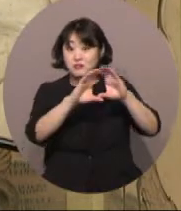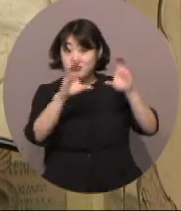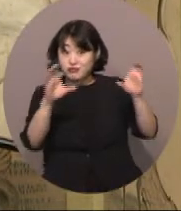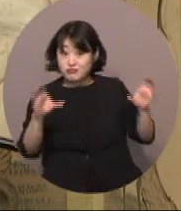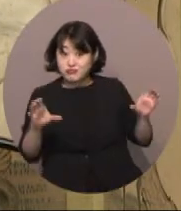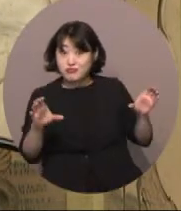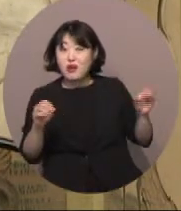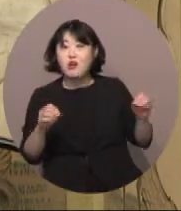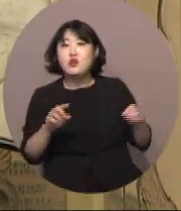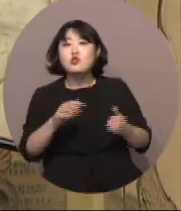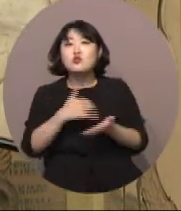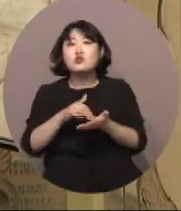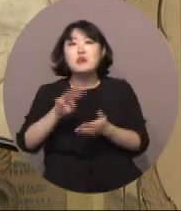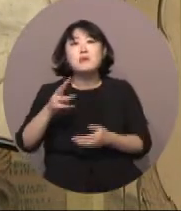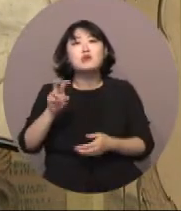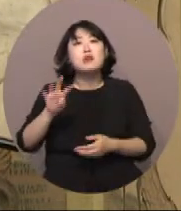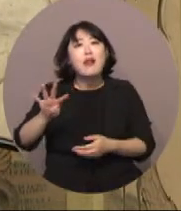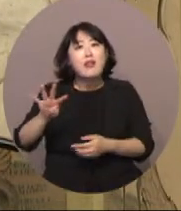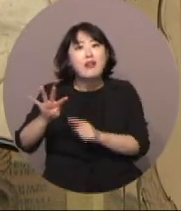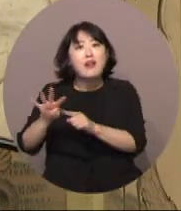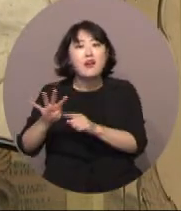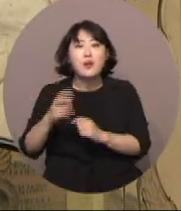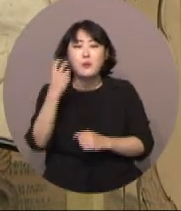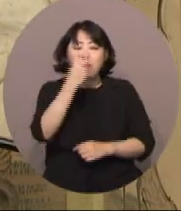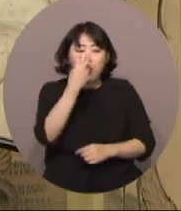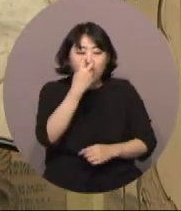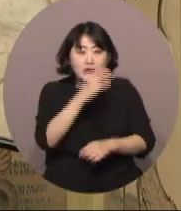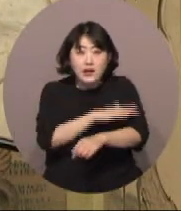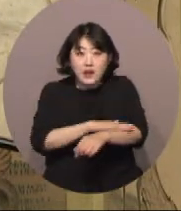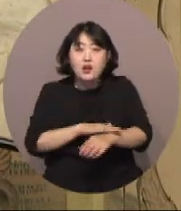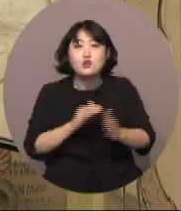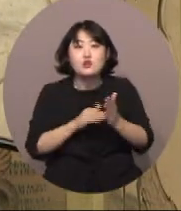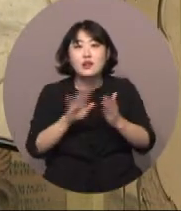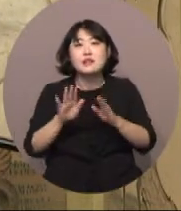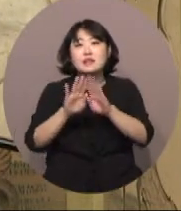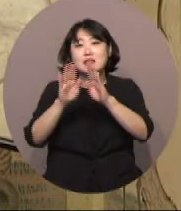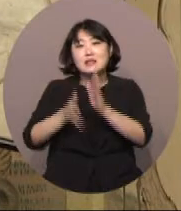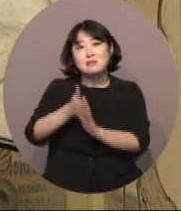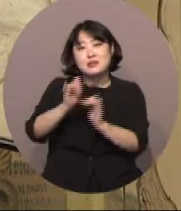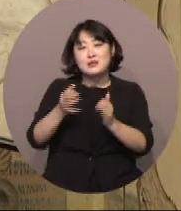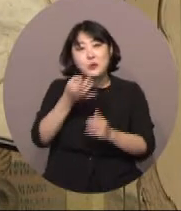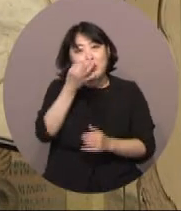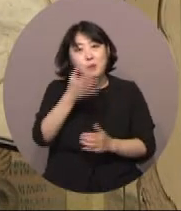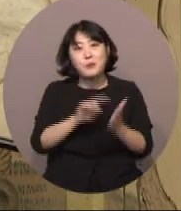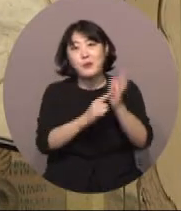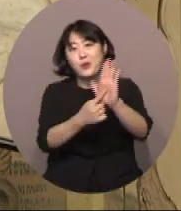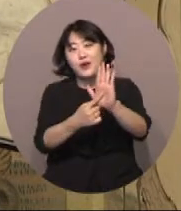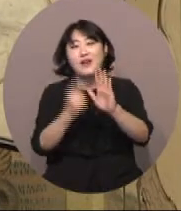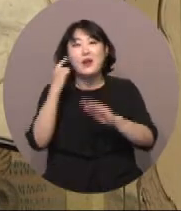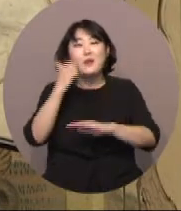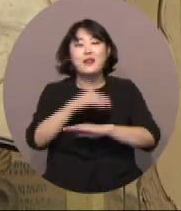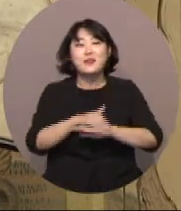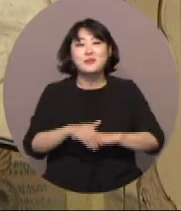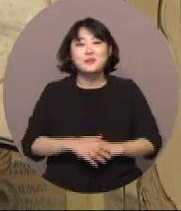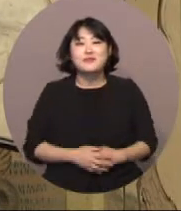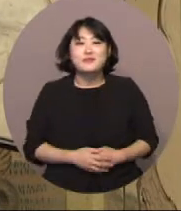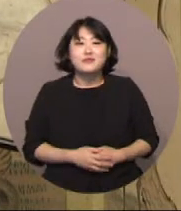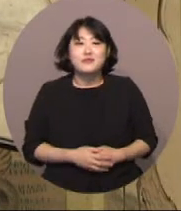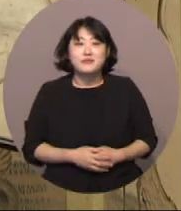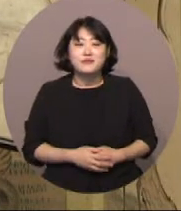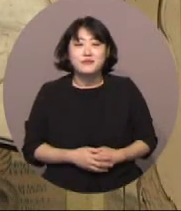작품 등 유물 324점은 보존 처리 과정을 거친 뒤 일반 시민들에게 공개될 예정입니다. MBC 뉴스 김태욱입니다.